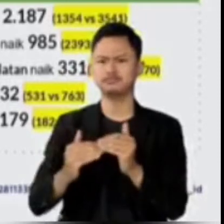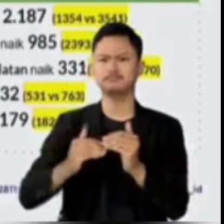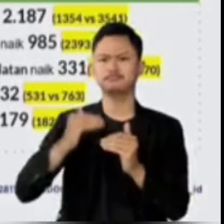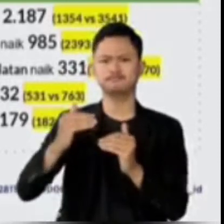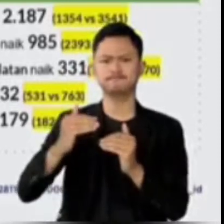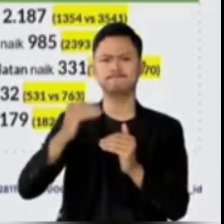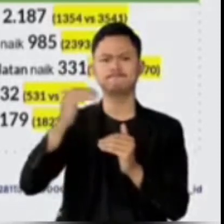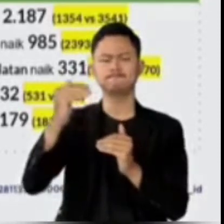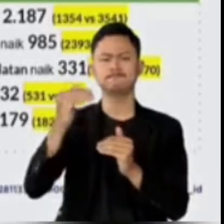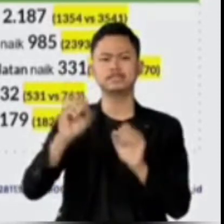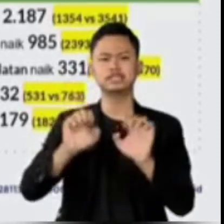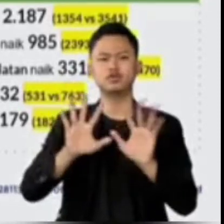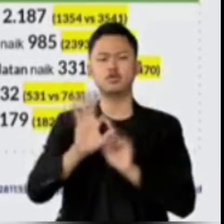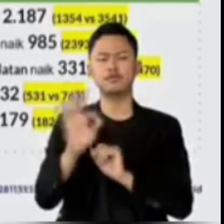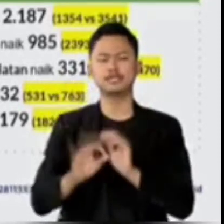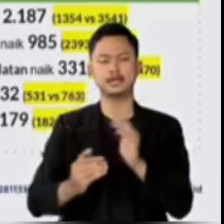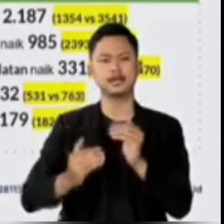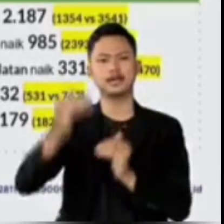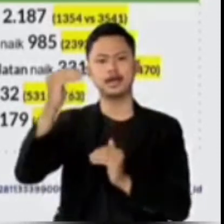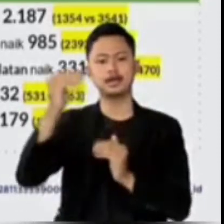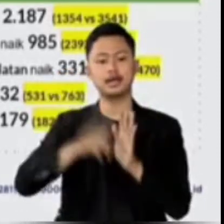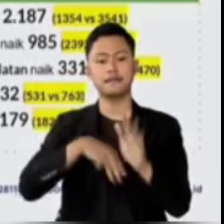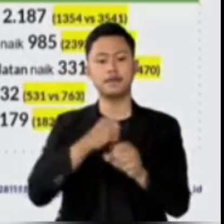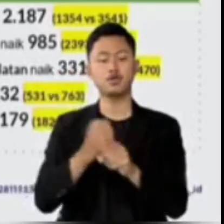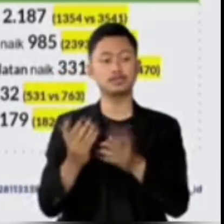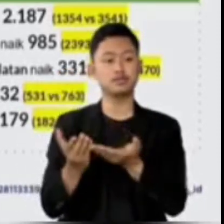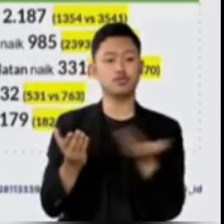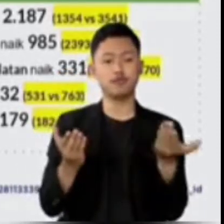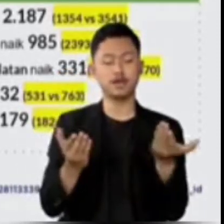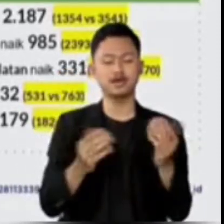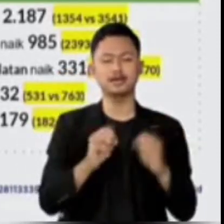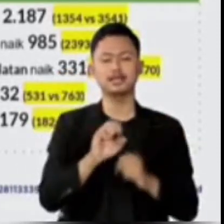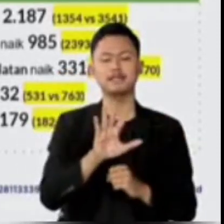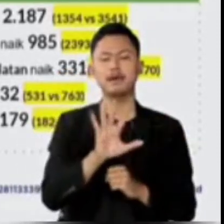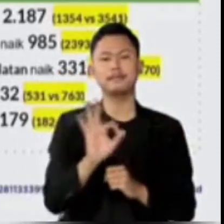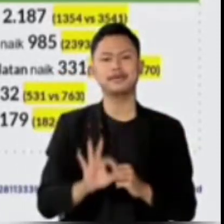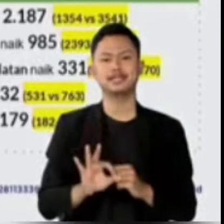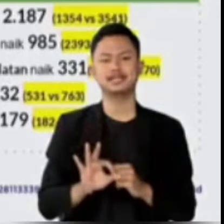kenaikan 10%, lebih besar dari minggu lalu yang naik sebesar